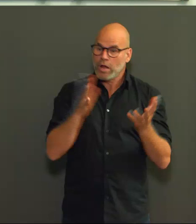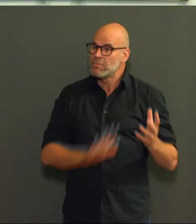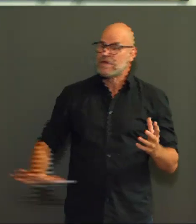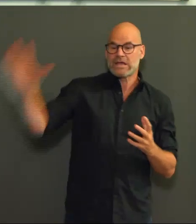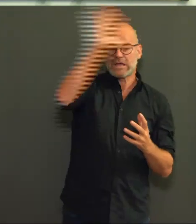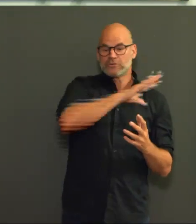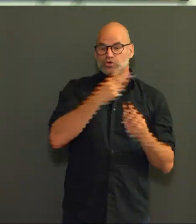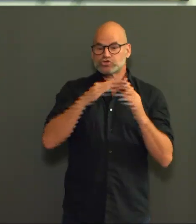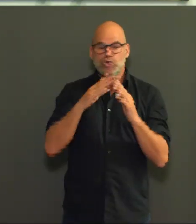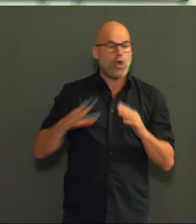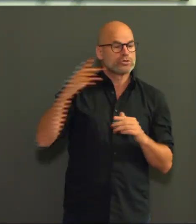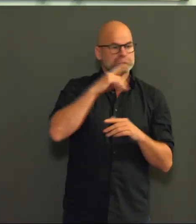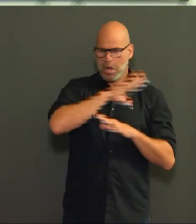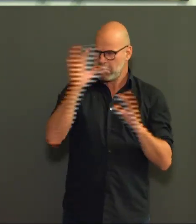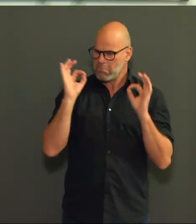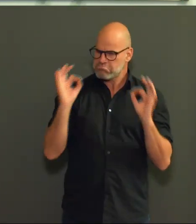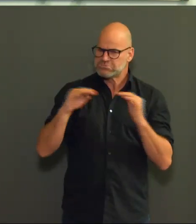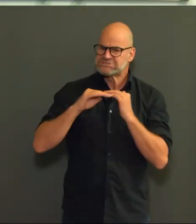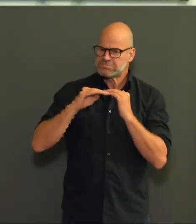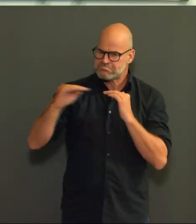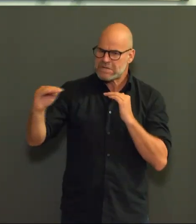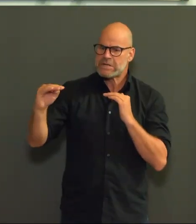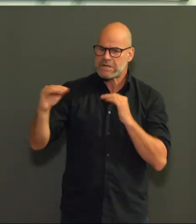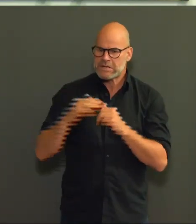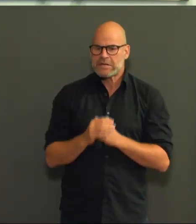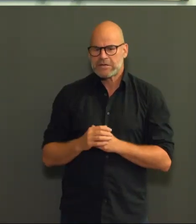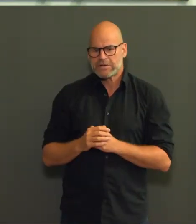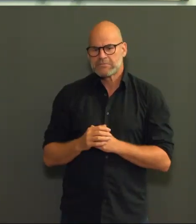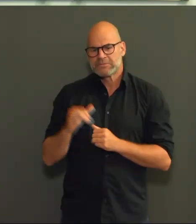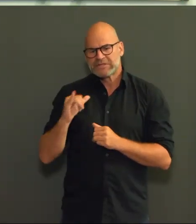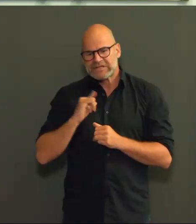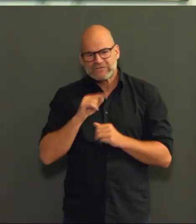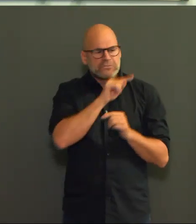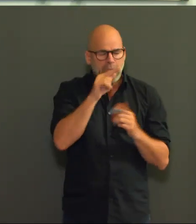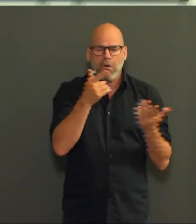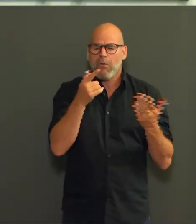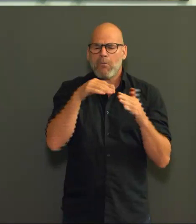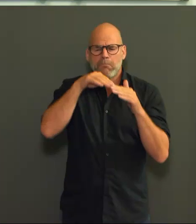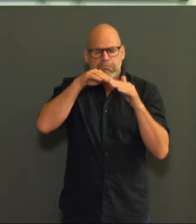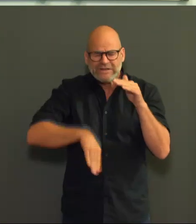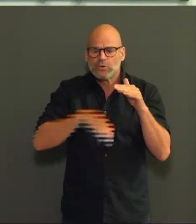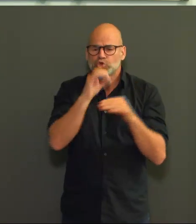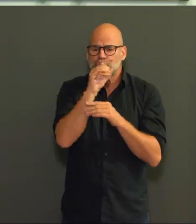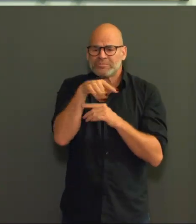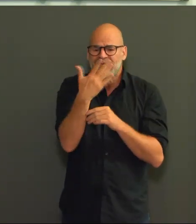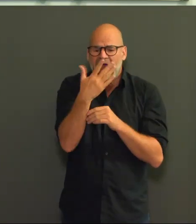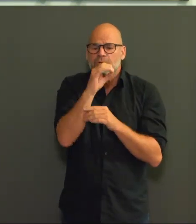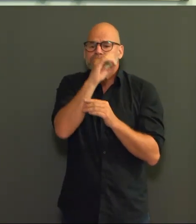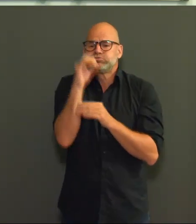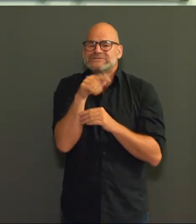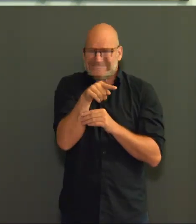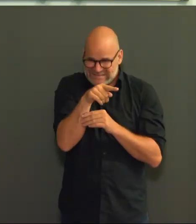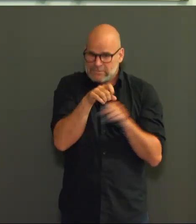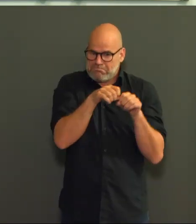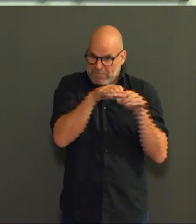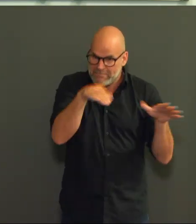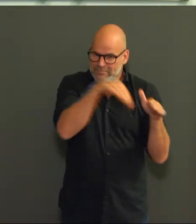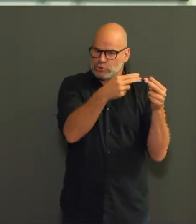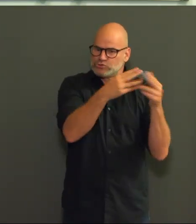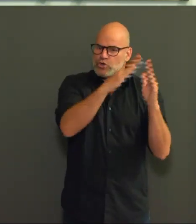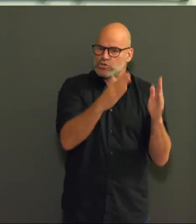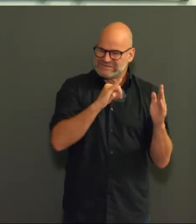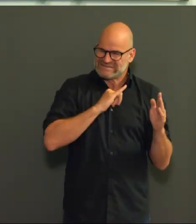Minder dan 0,5% van de woonzorgcentra kent nog een grote uitbraak en woonzorgcentrumbewoners